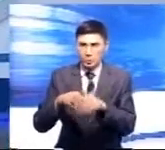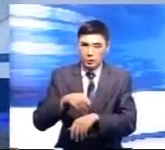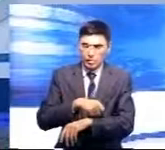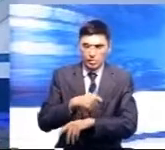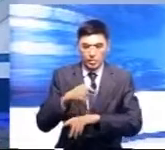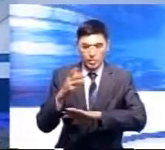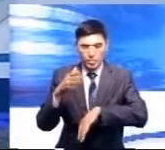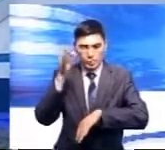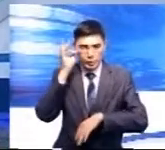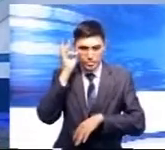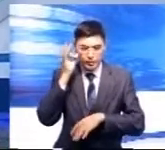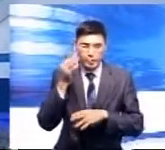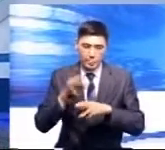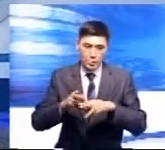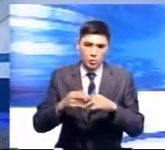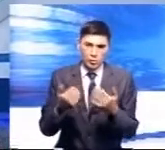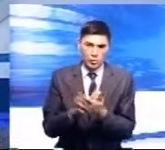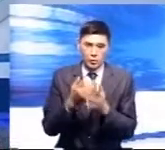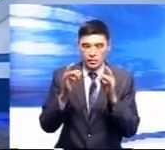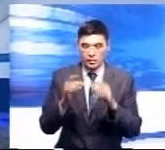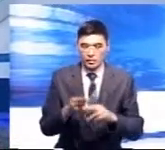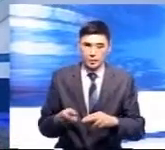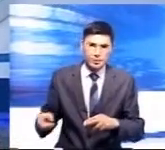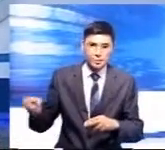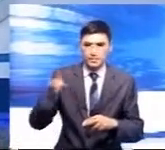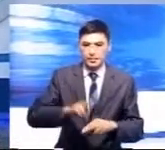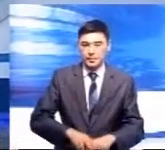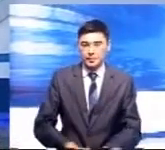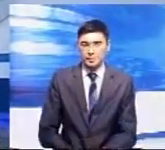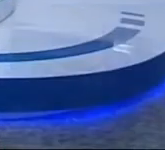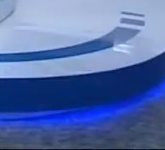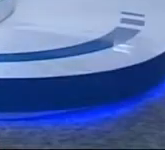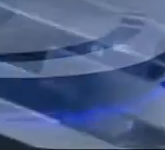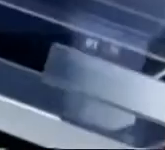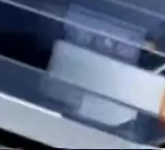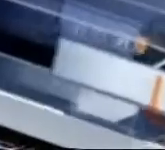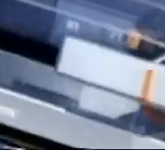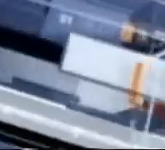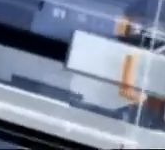И это все, о чем мы хотели вам сегодня рассказать. Я на этом с вами прощаюсь. Всего вам доброго и до встречи.